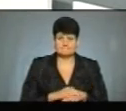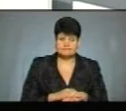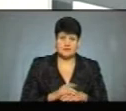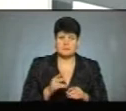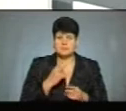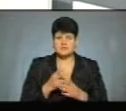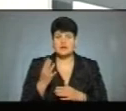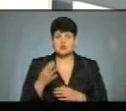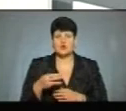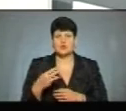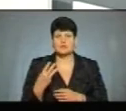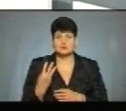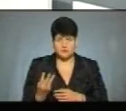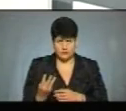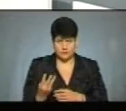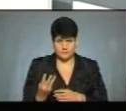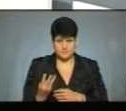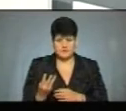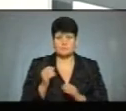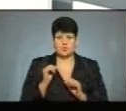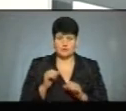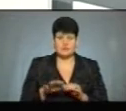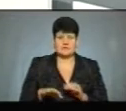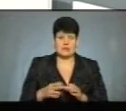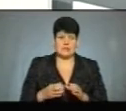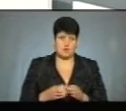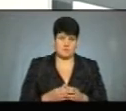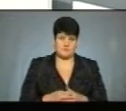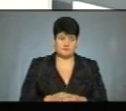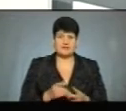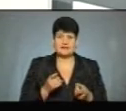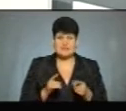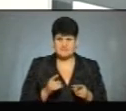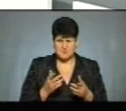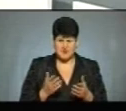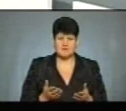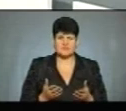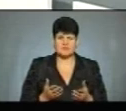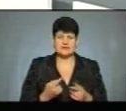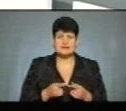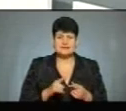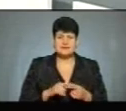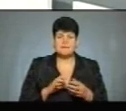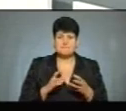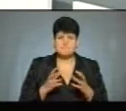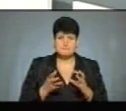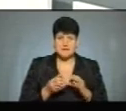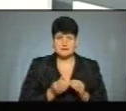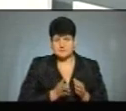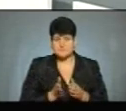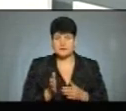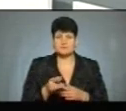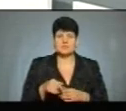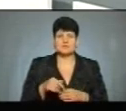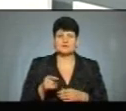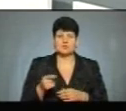створення 43 спроможних територіальних громад. Насправді, цей принцип, по якому пішла Тернопільська область,